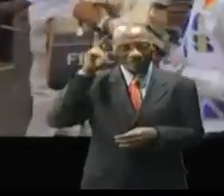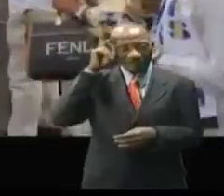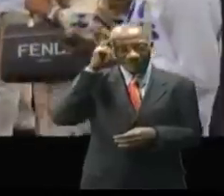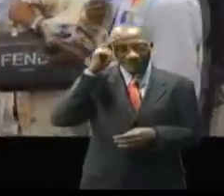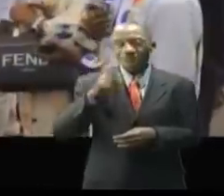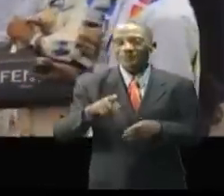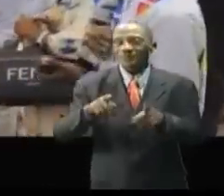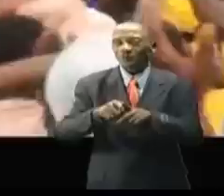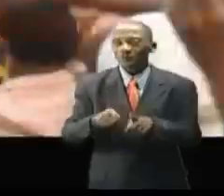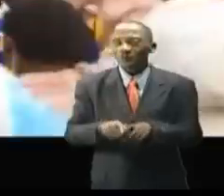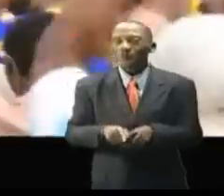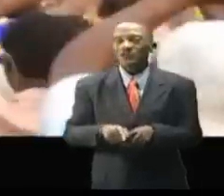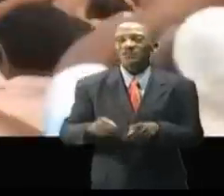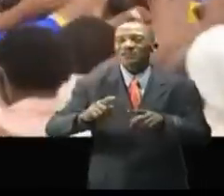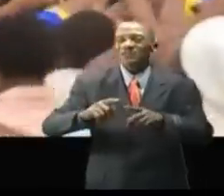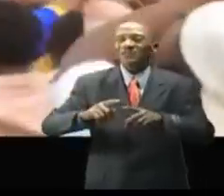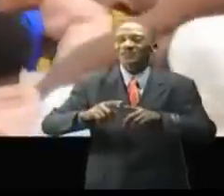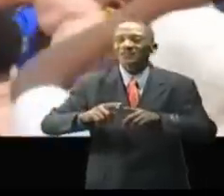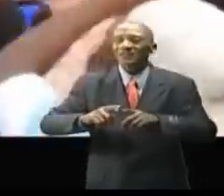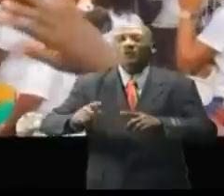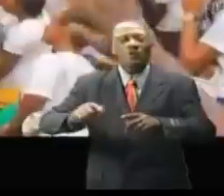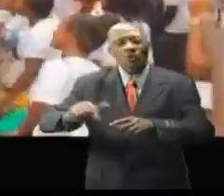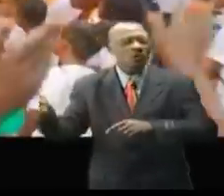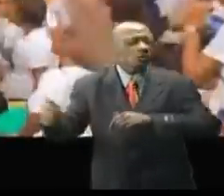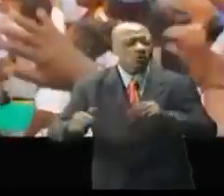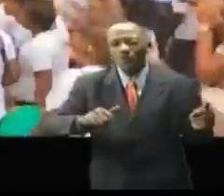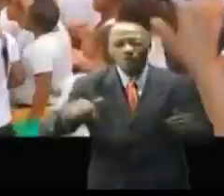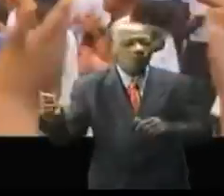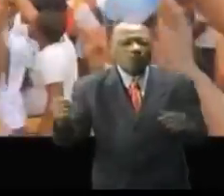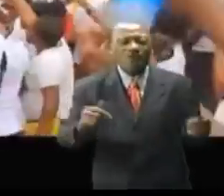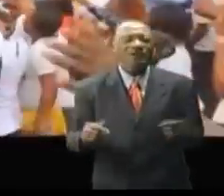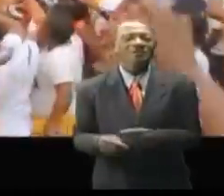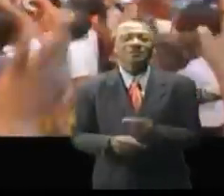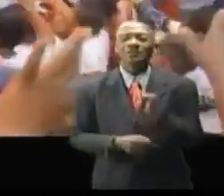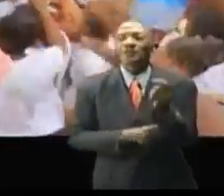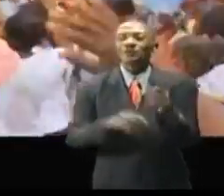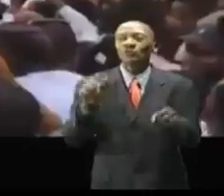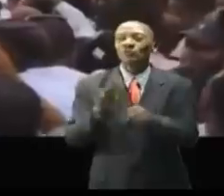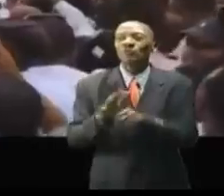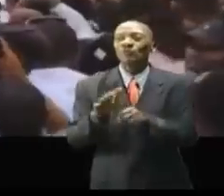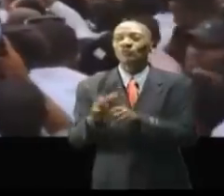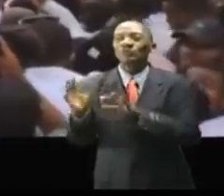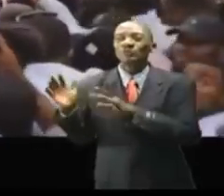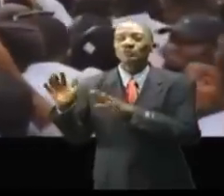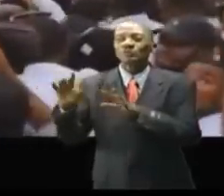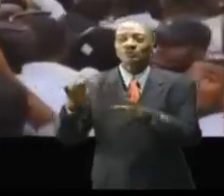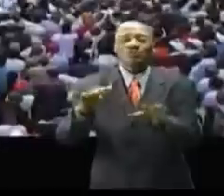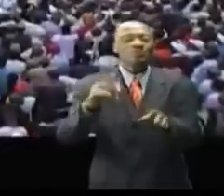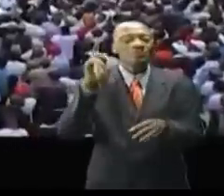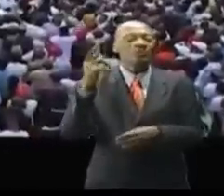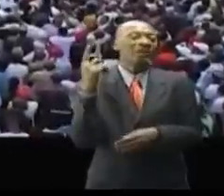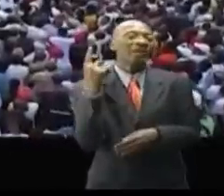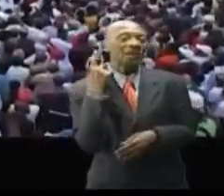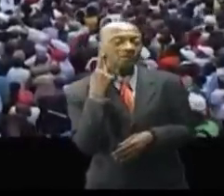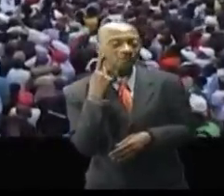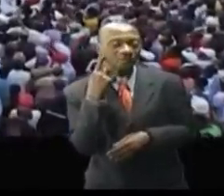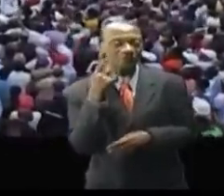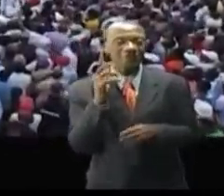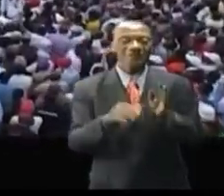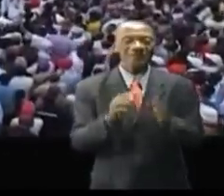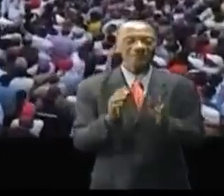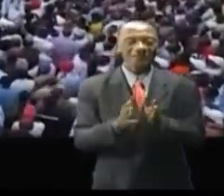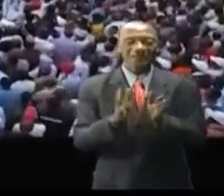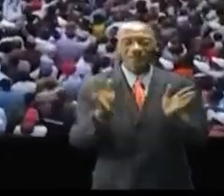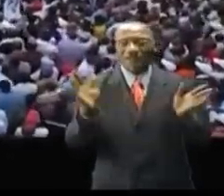les cortèges du secrétaire général s'est dirigé vers la place de la Poste où Augustin Kabuya était entendu par